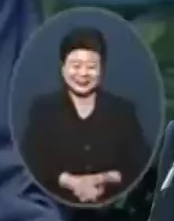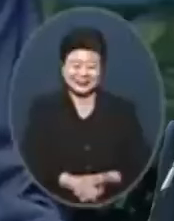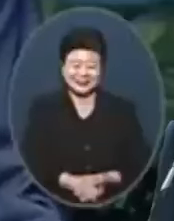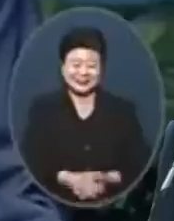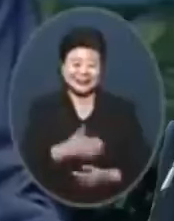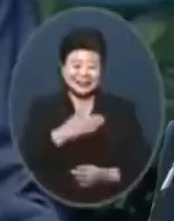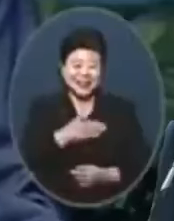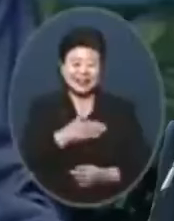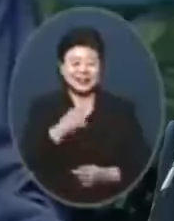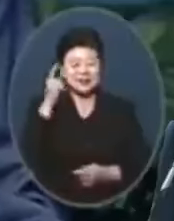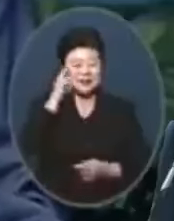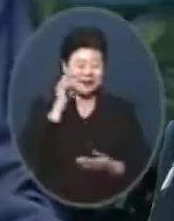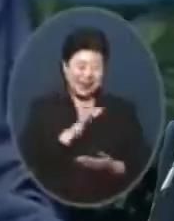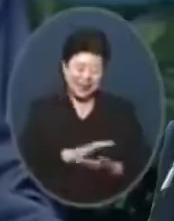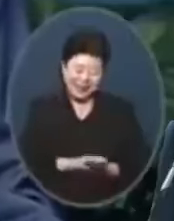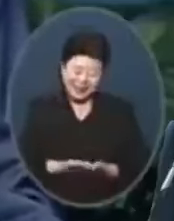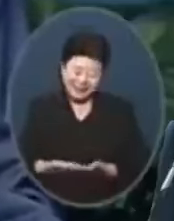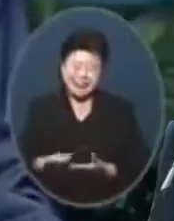나는 평안합니다.